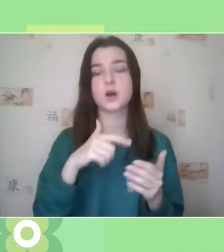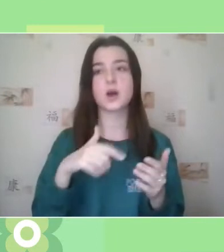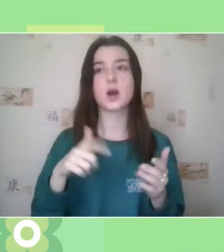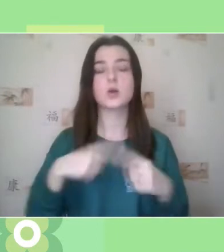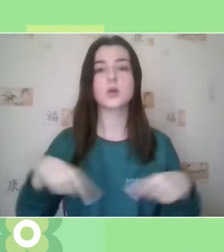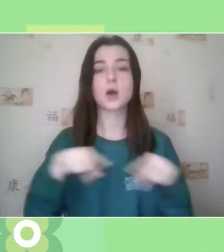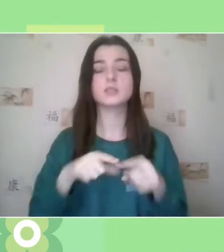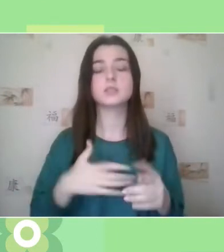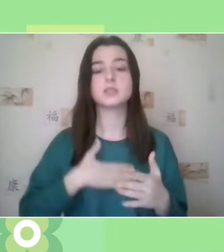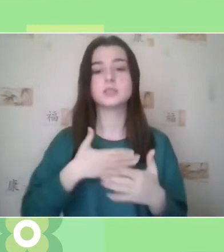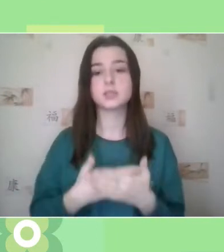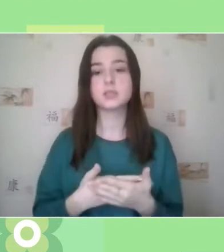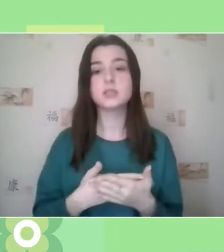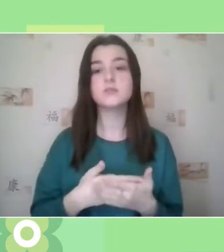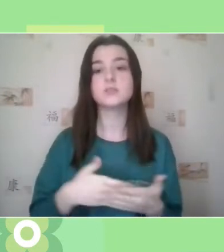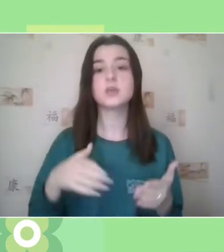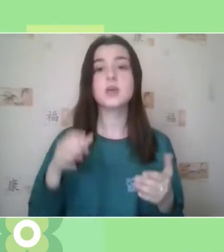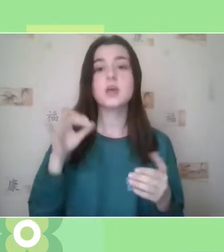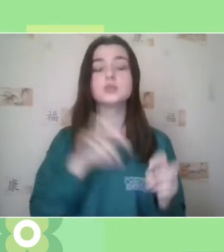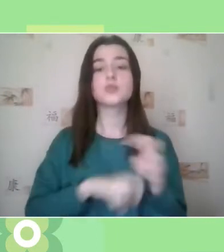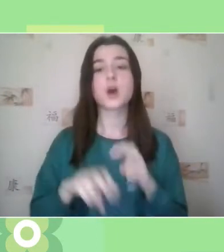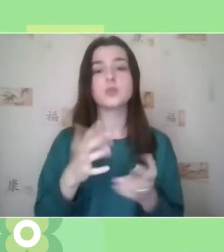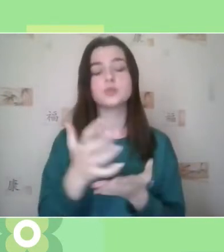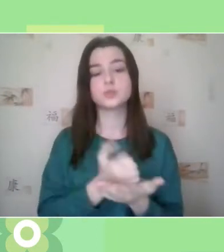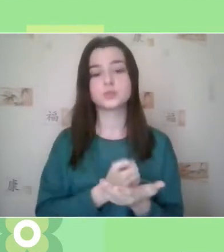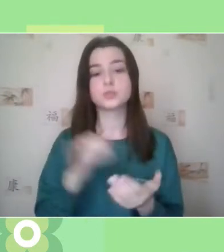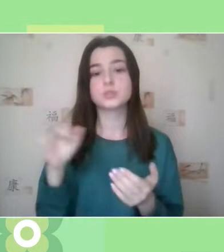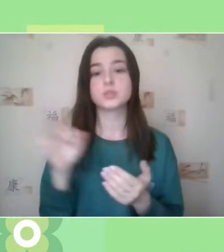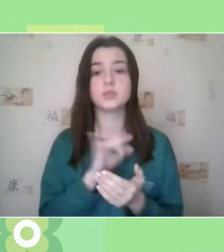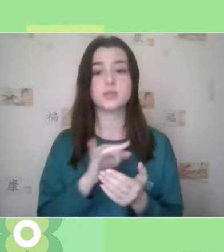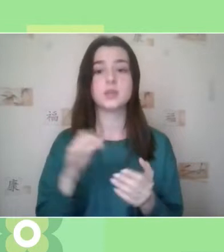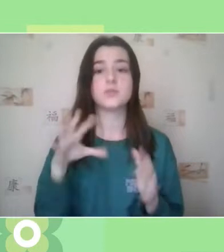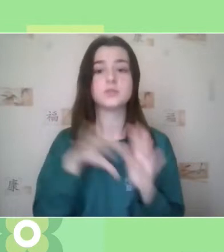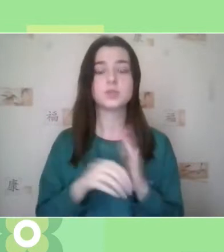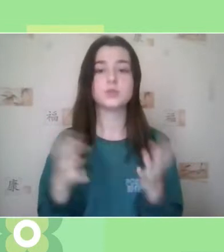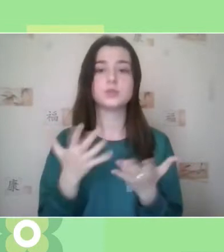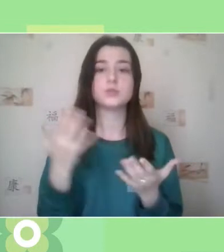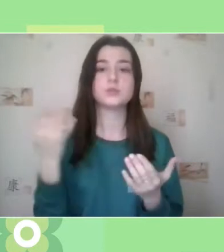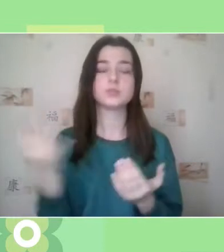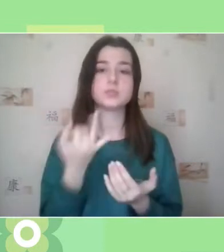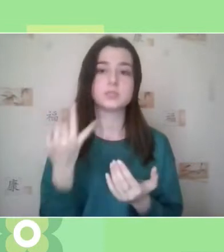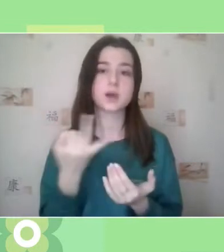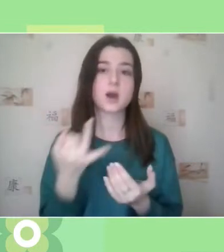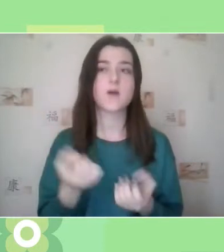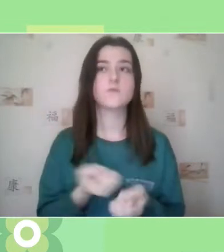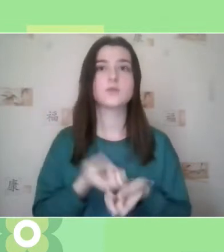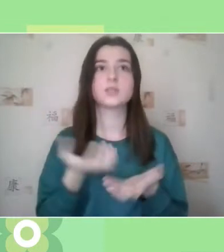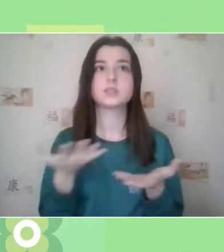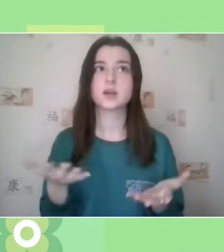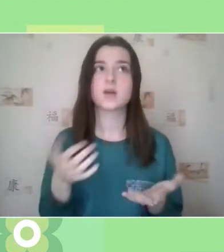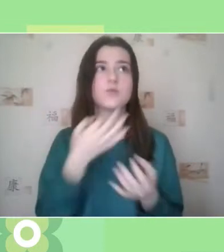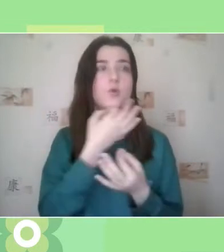придумують, беруть на себе відповідальність, шукають ресурси і втілюють якусь корисну, цікаву, яскраву,